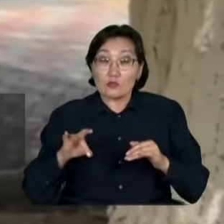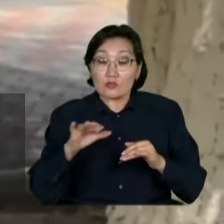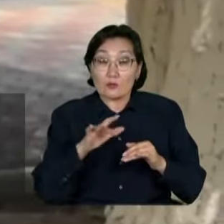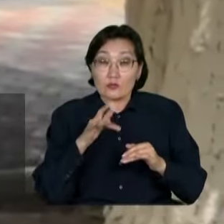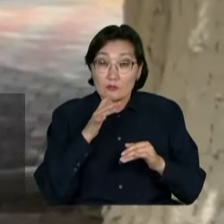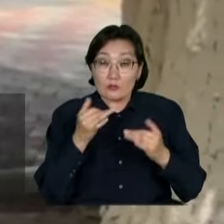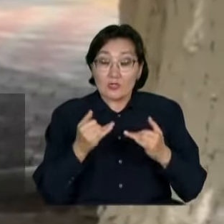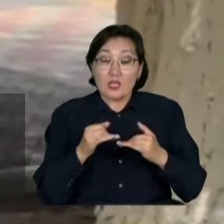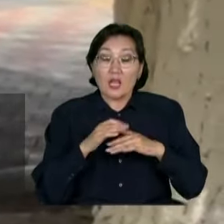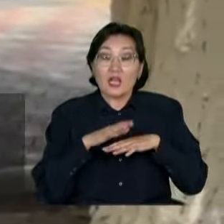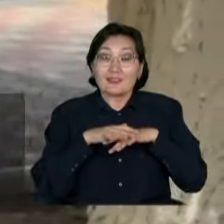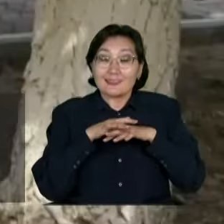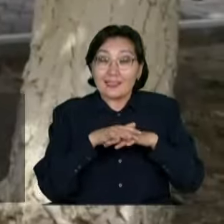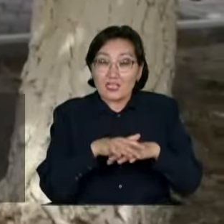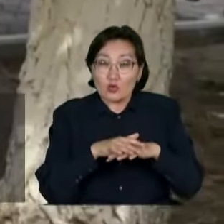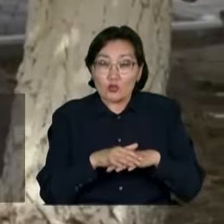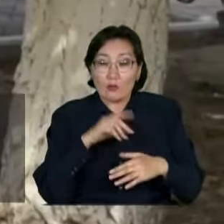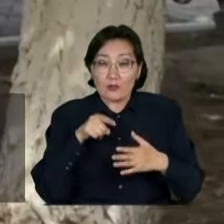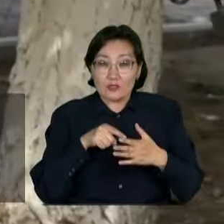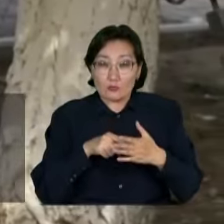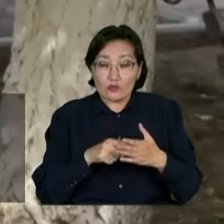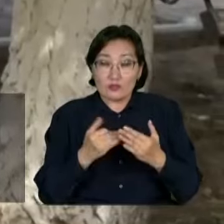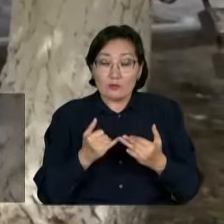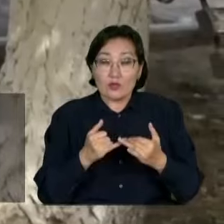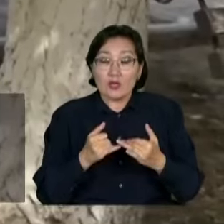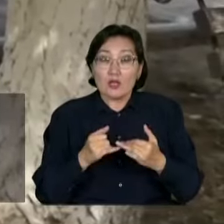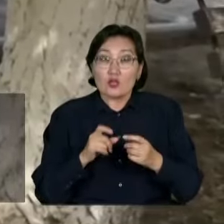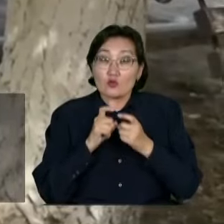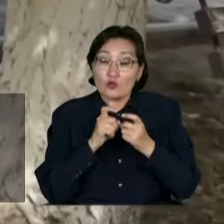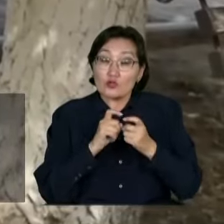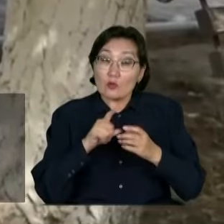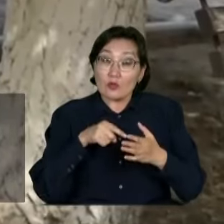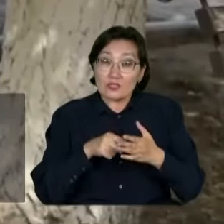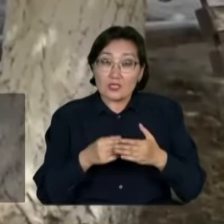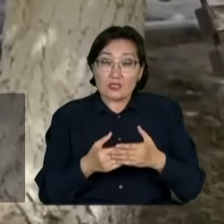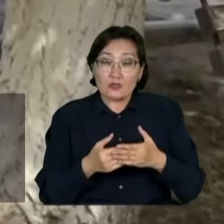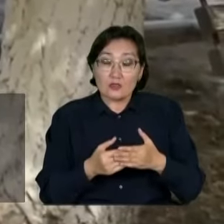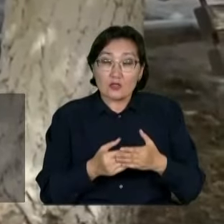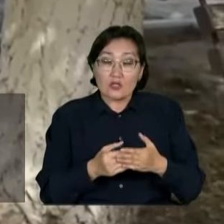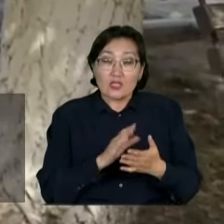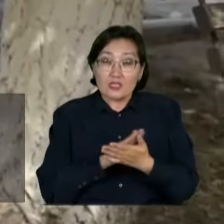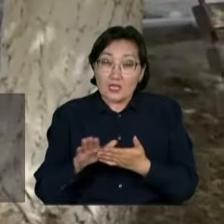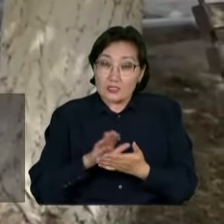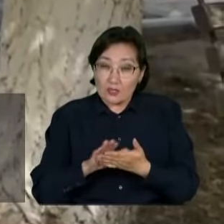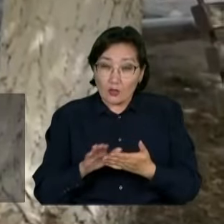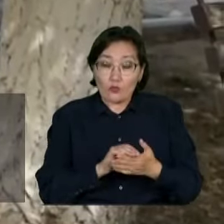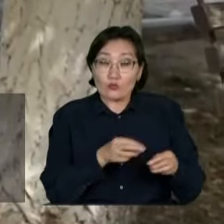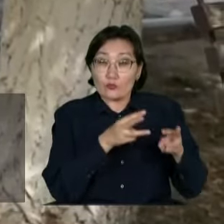таңда қара құрттың мәселесі бойынша тұрақталды. Қара құрттан алысу мәселесі бойынша, алдын алу шаралары мәселесі бойынша қазіргі